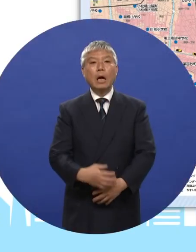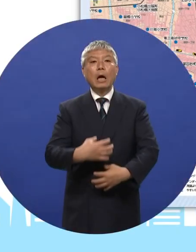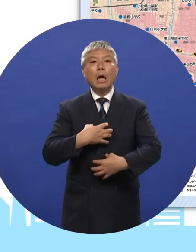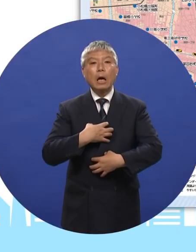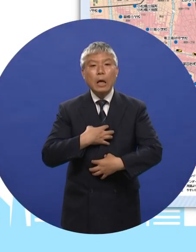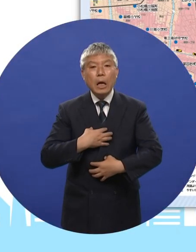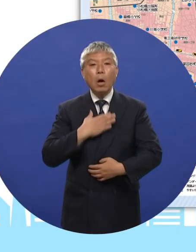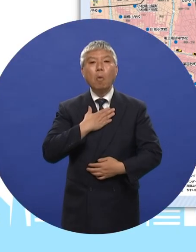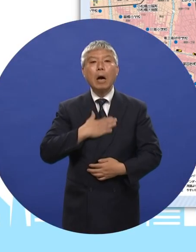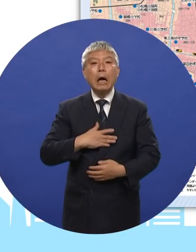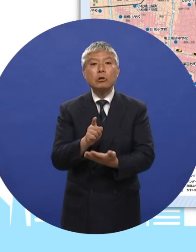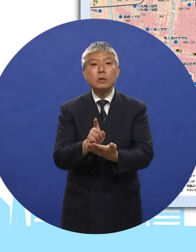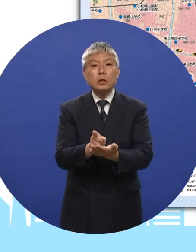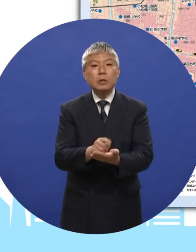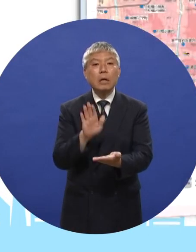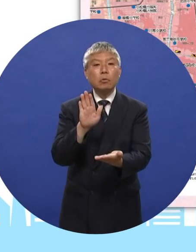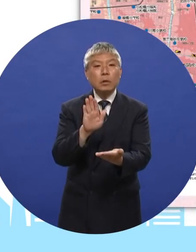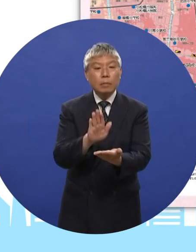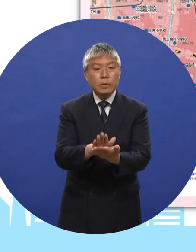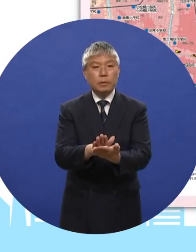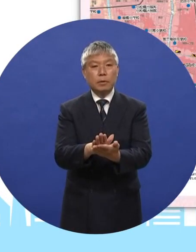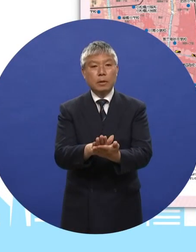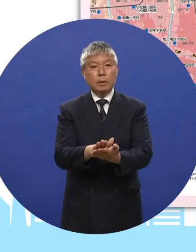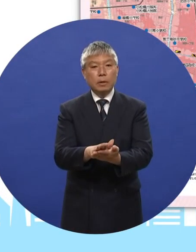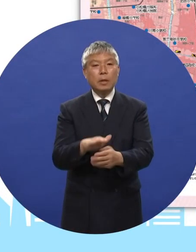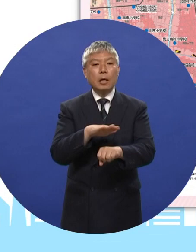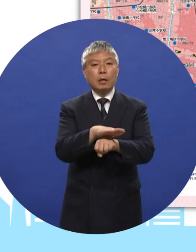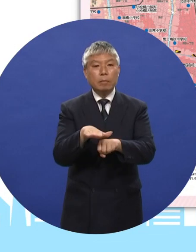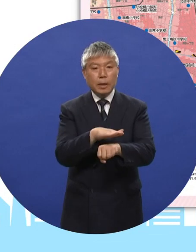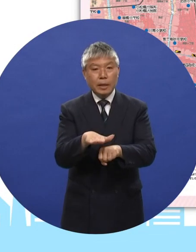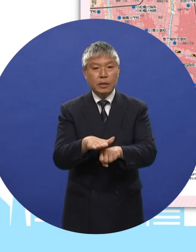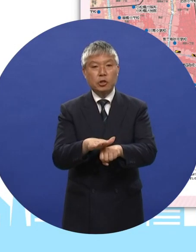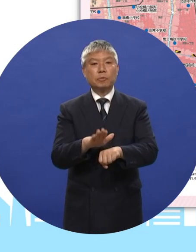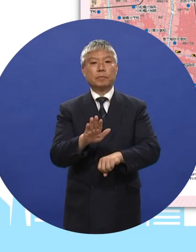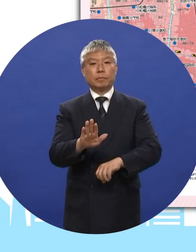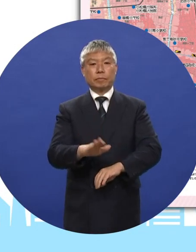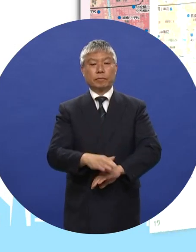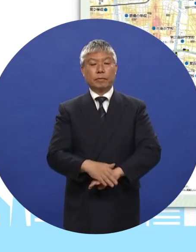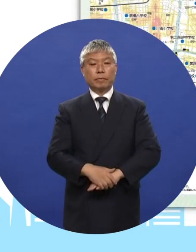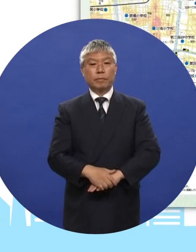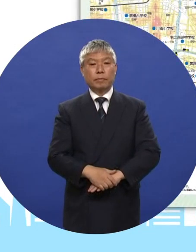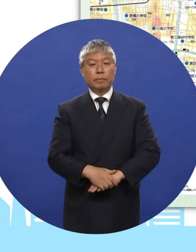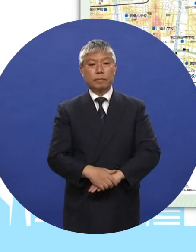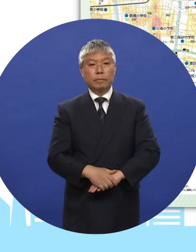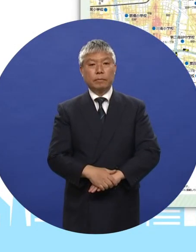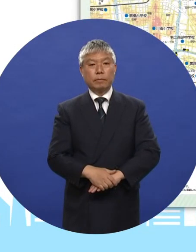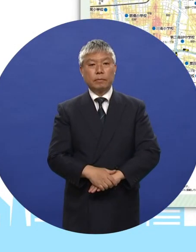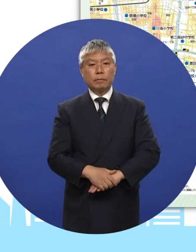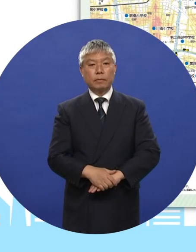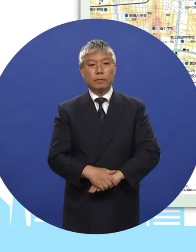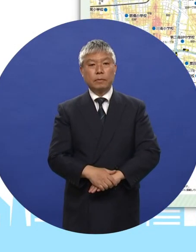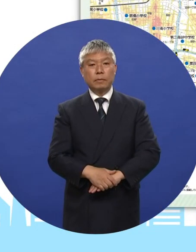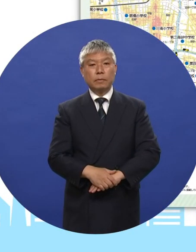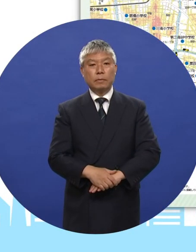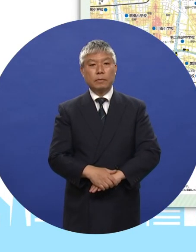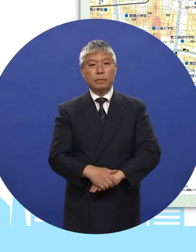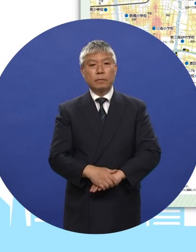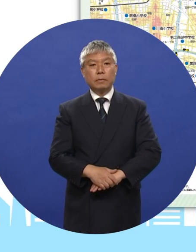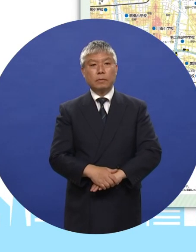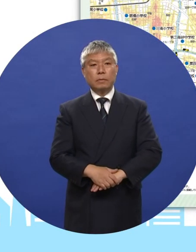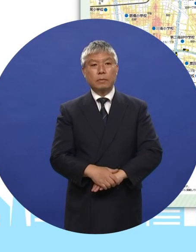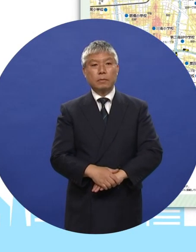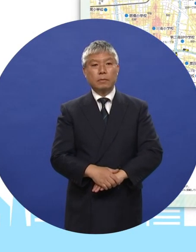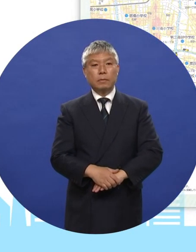その他、ハザードマップなども備え、いざという時に役立つ一冊となっています。